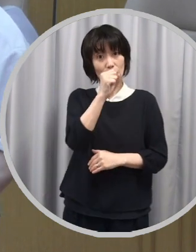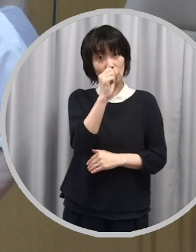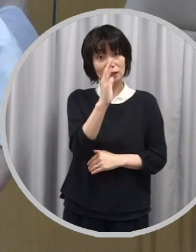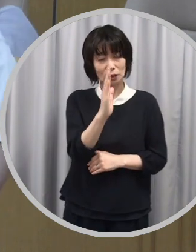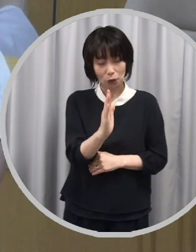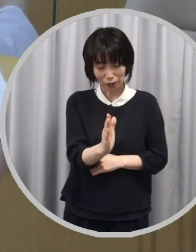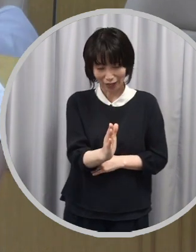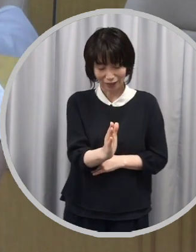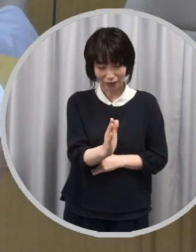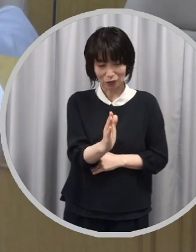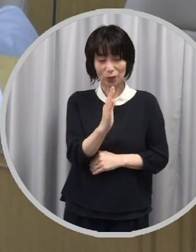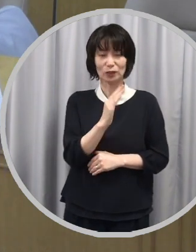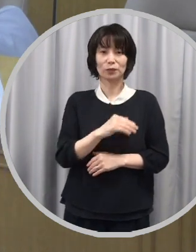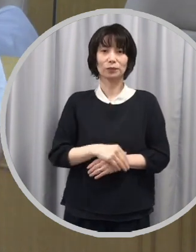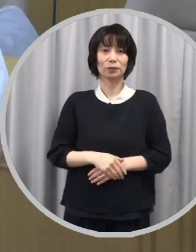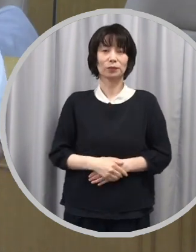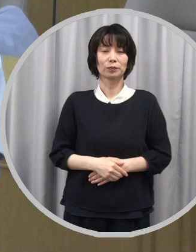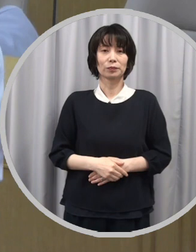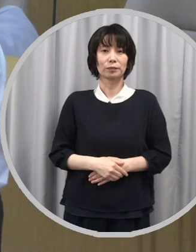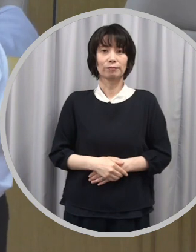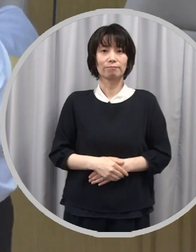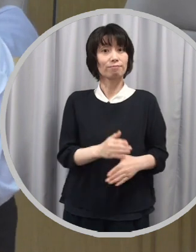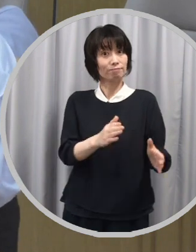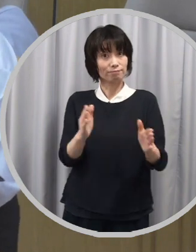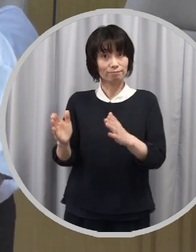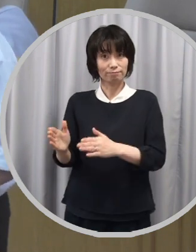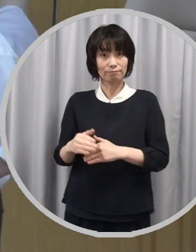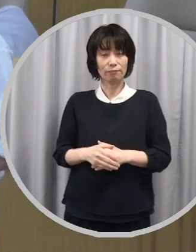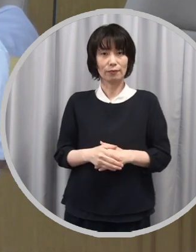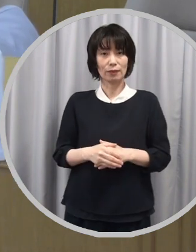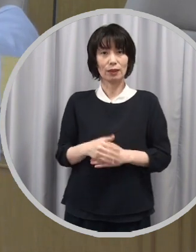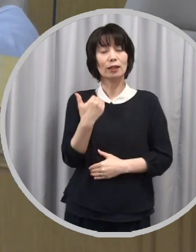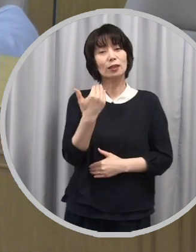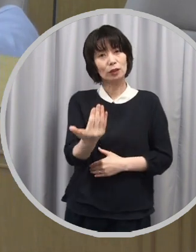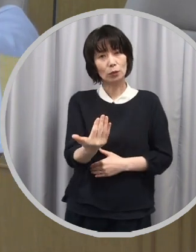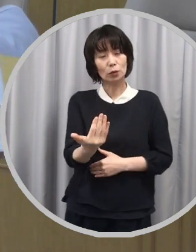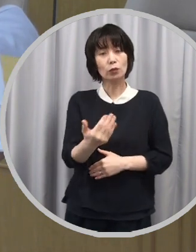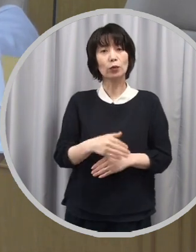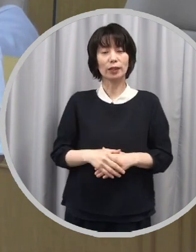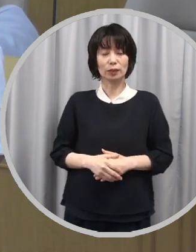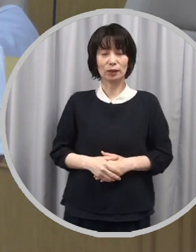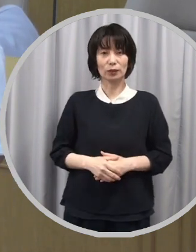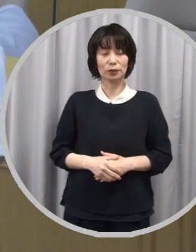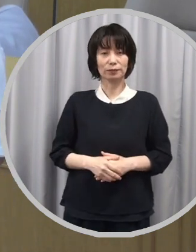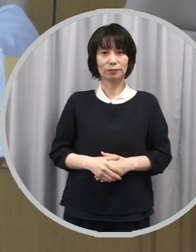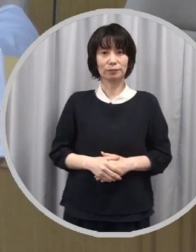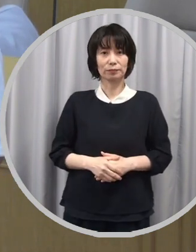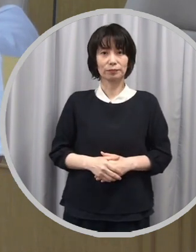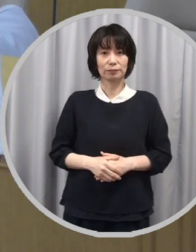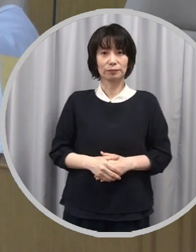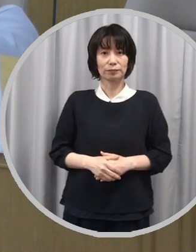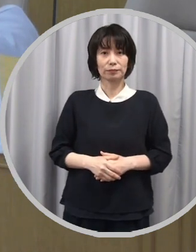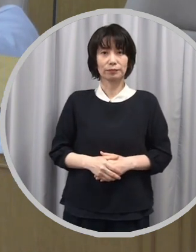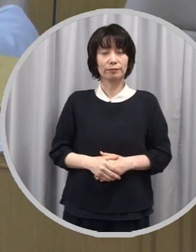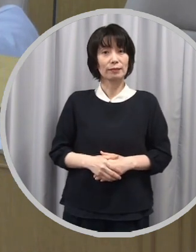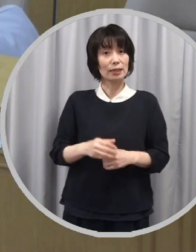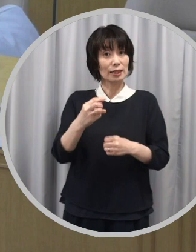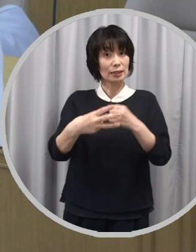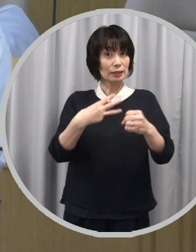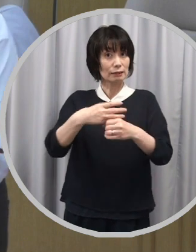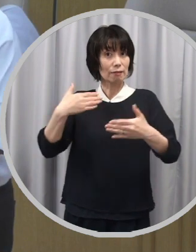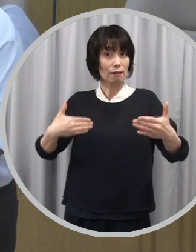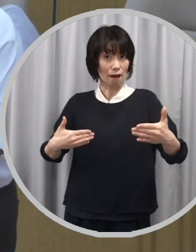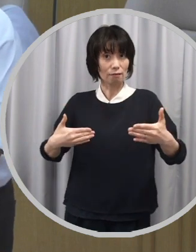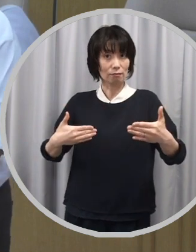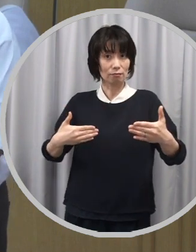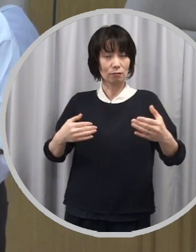しくお願いをいたします。それでは質問に移らせていただきます。3年間にわた